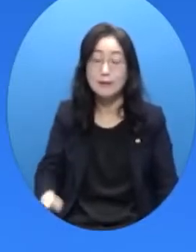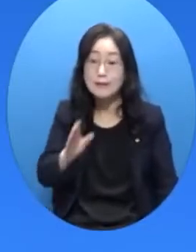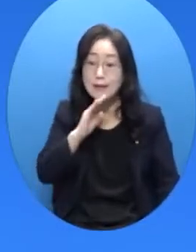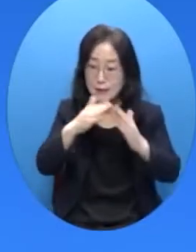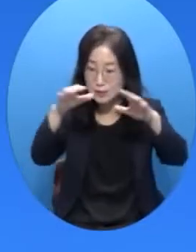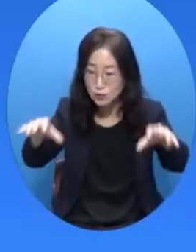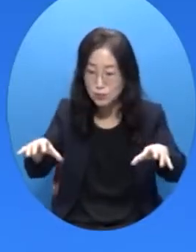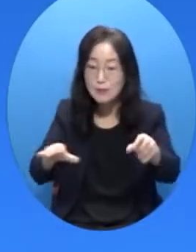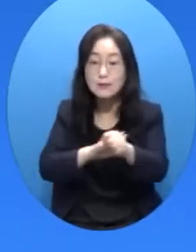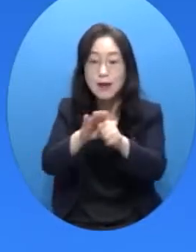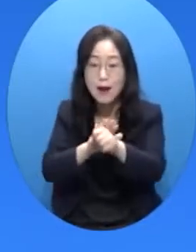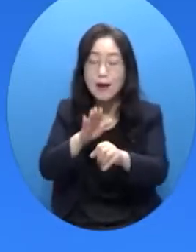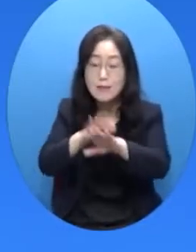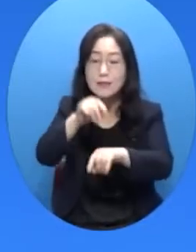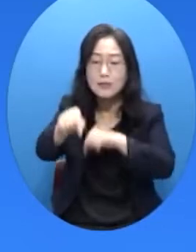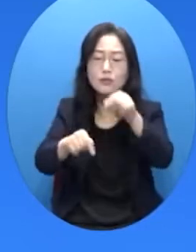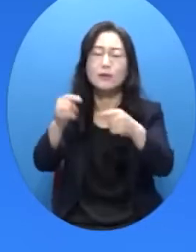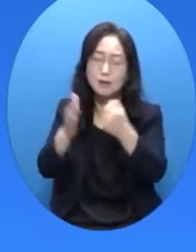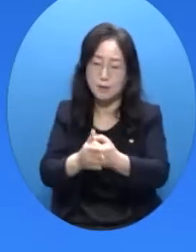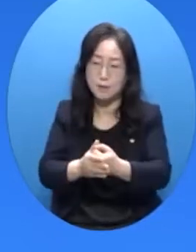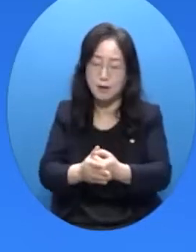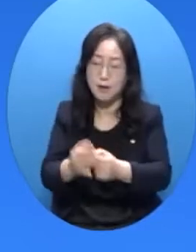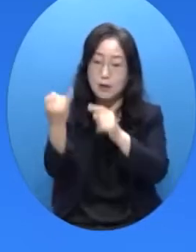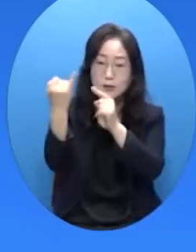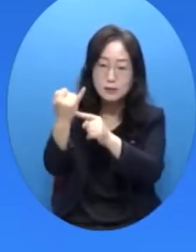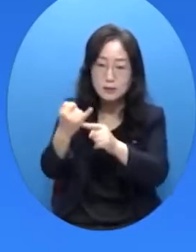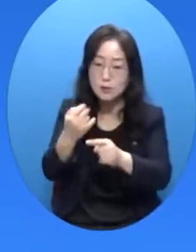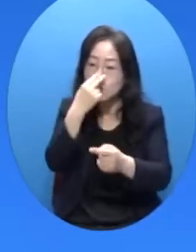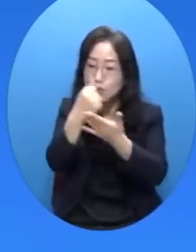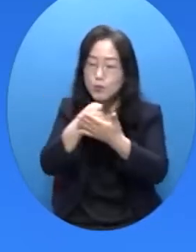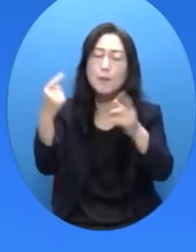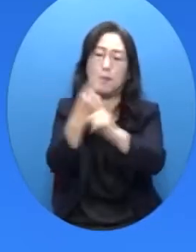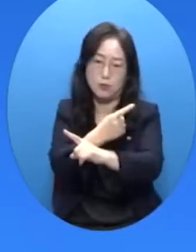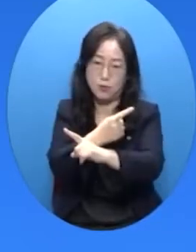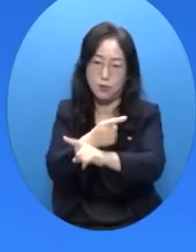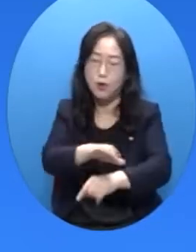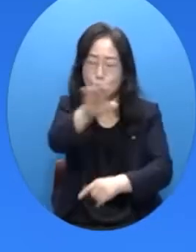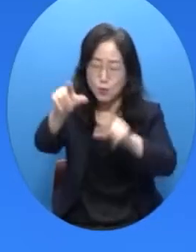하나님은 뜨겁게 사랑하고 예배도 열심히 잘 드리고